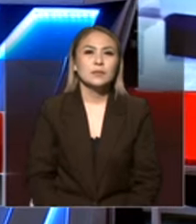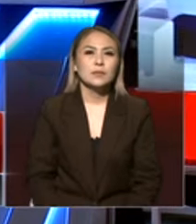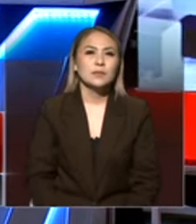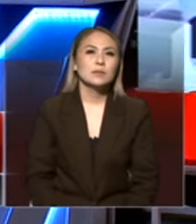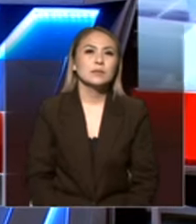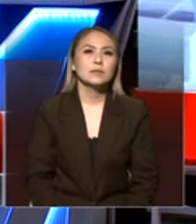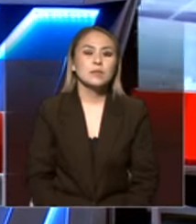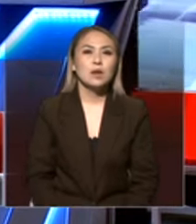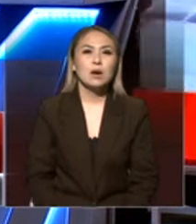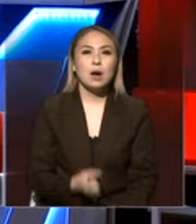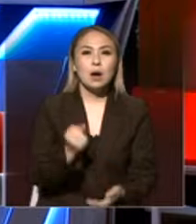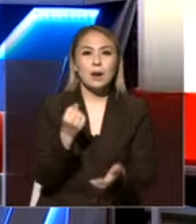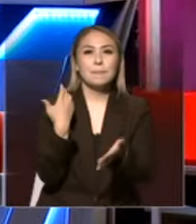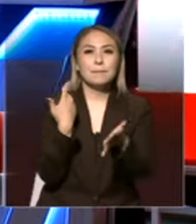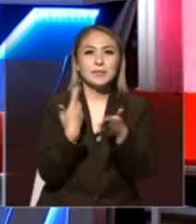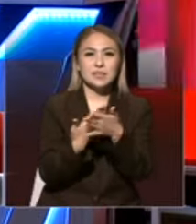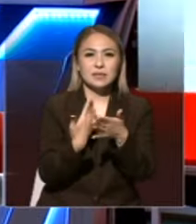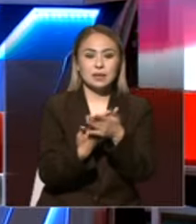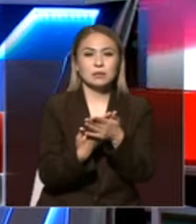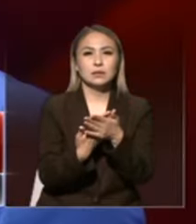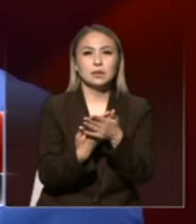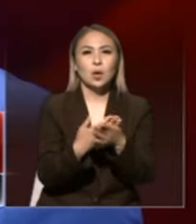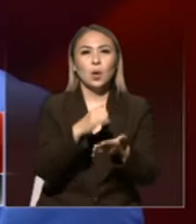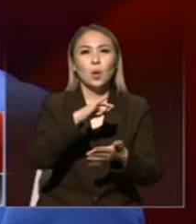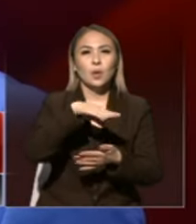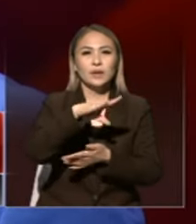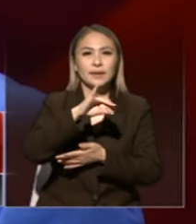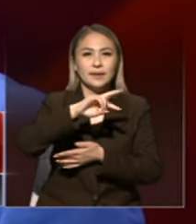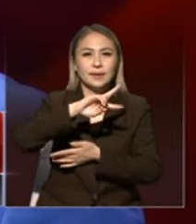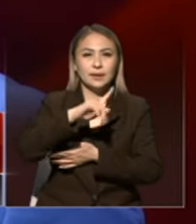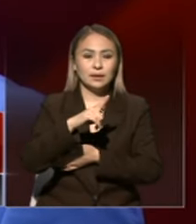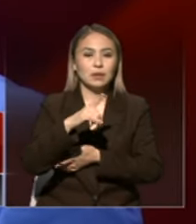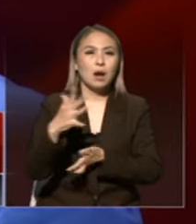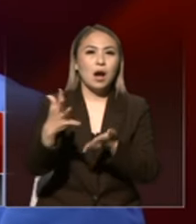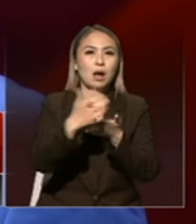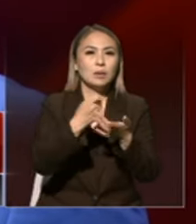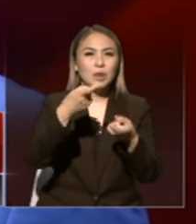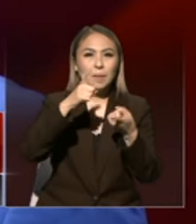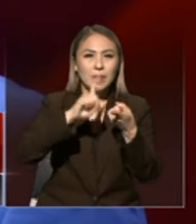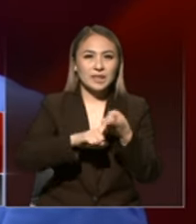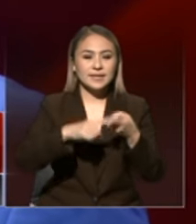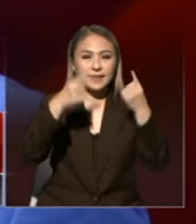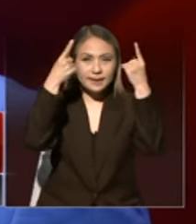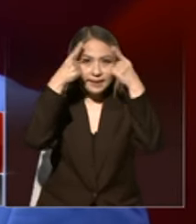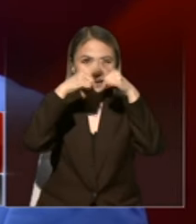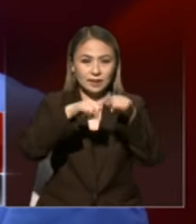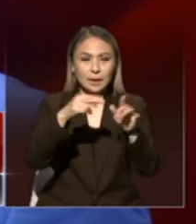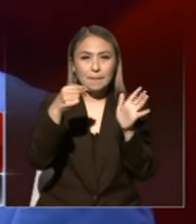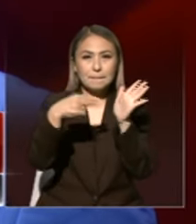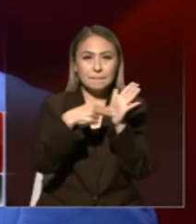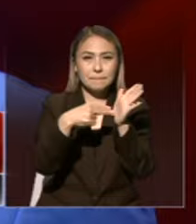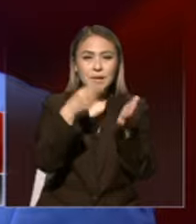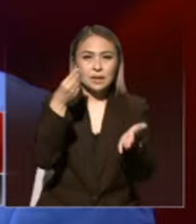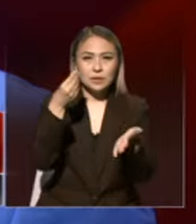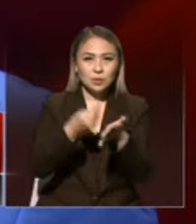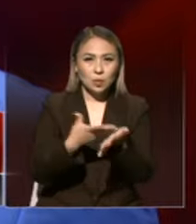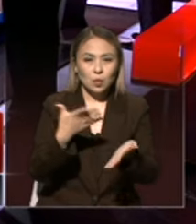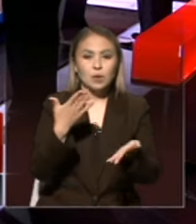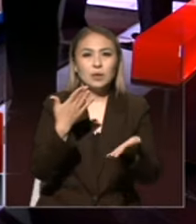Ал мысалы жаңағы утиль алымға байланысты техниканың бағасы қымбаттады деген